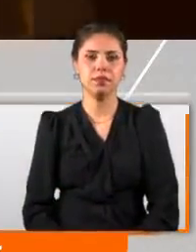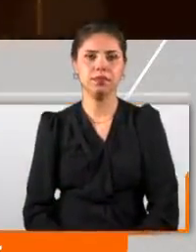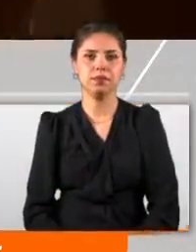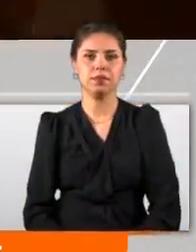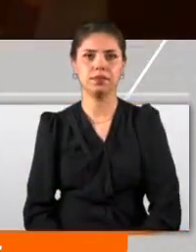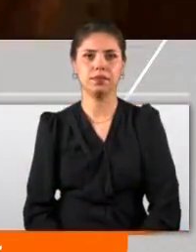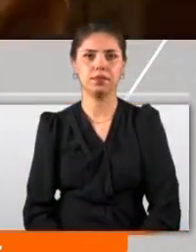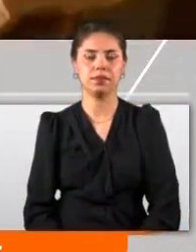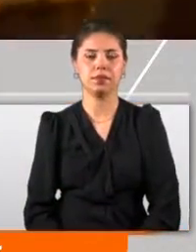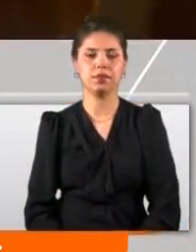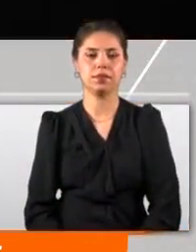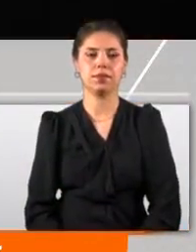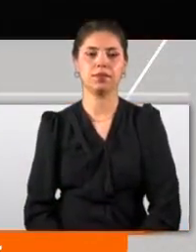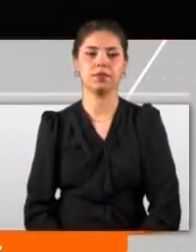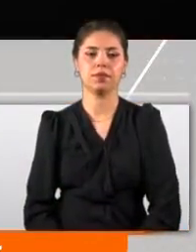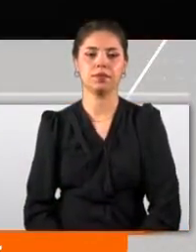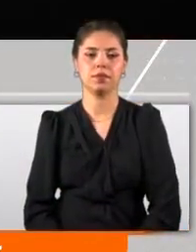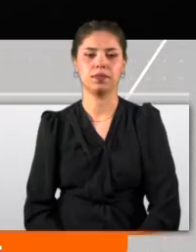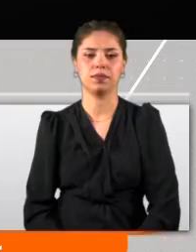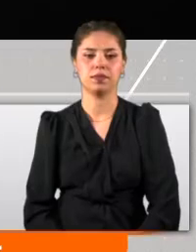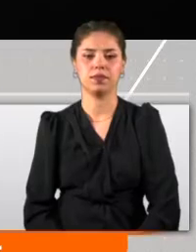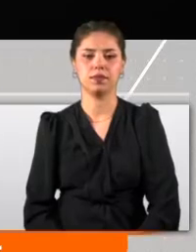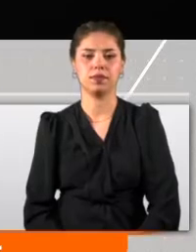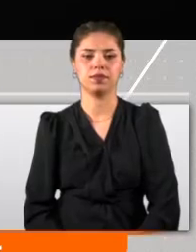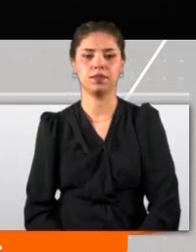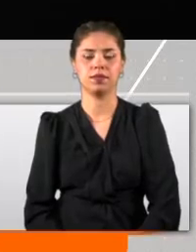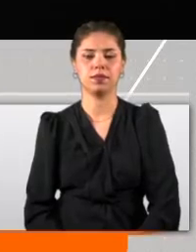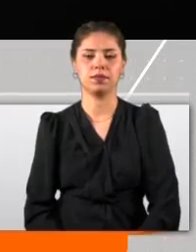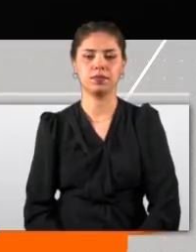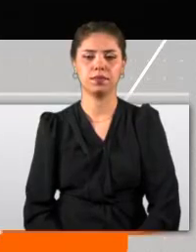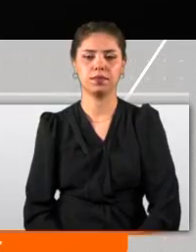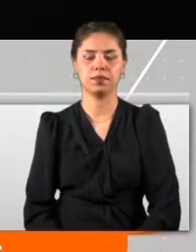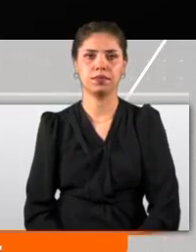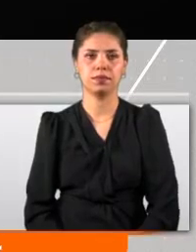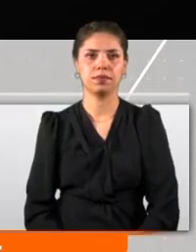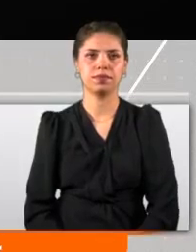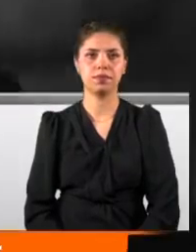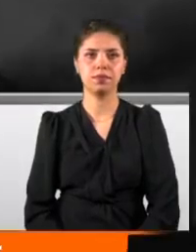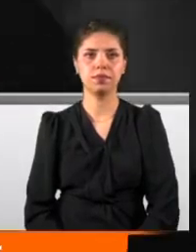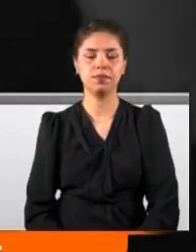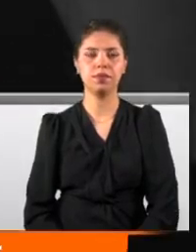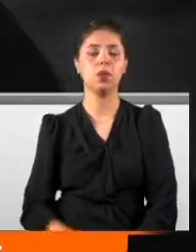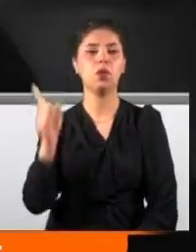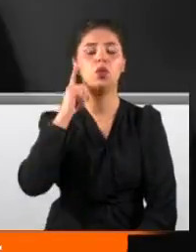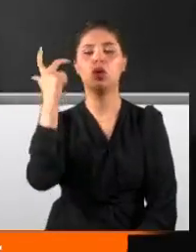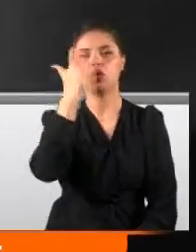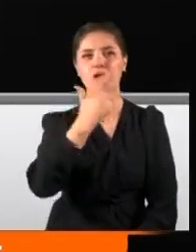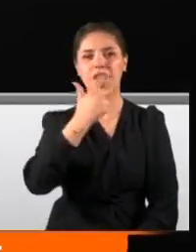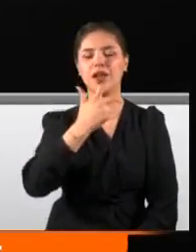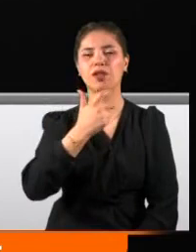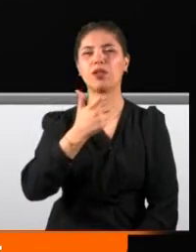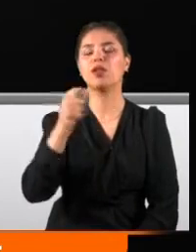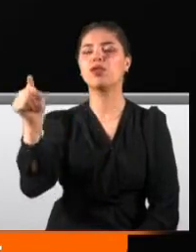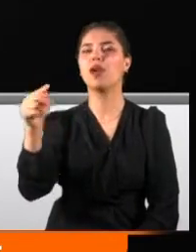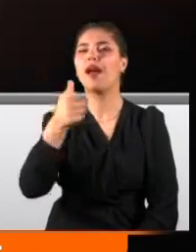bir Özkan amcamla ilgili açıklama yapılırsa bu konuda bu haberlere itibar etmeyiniz lütfen. Ünlü sanatçının eşi